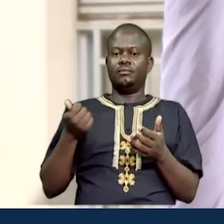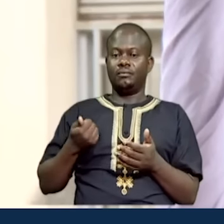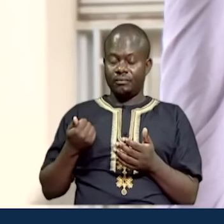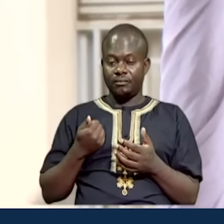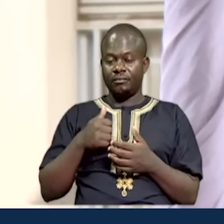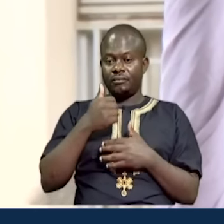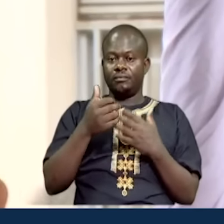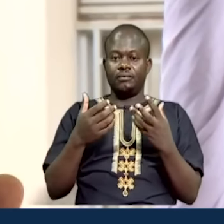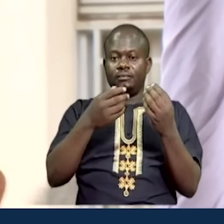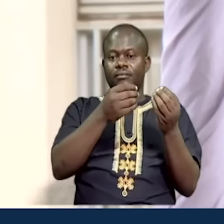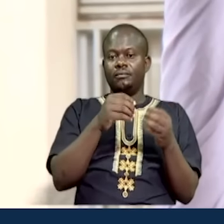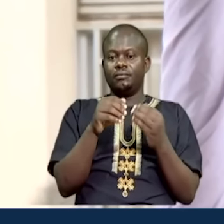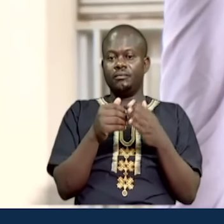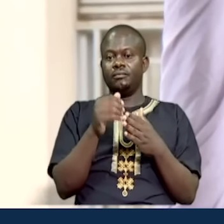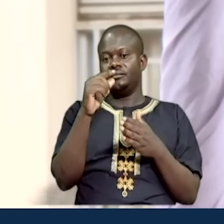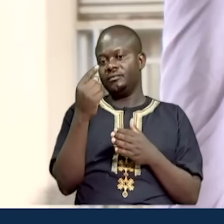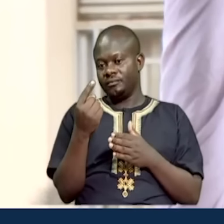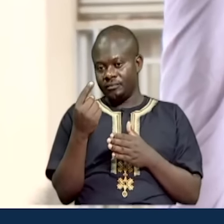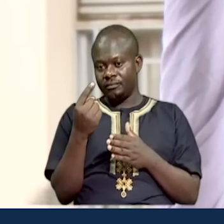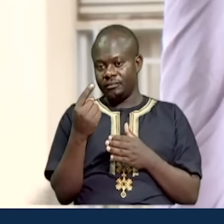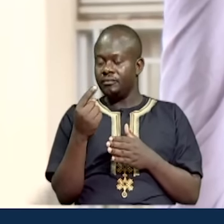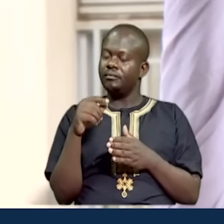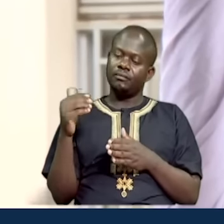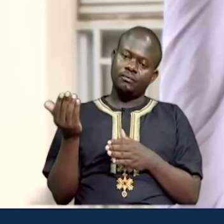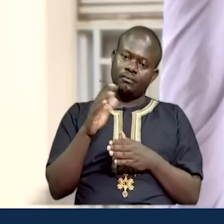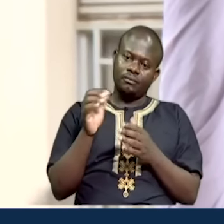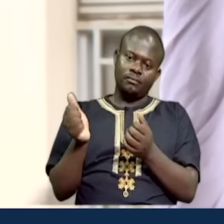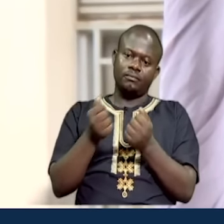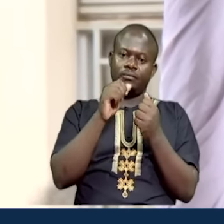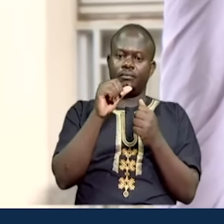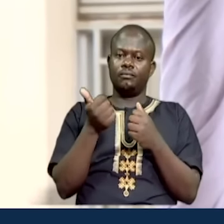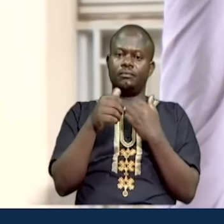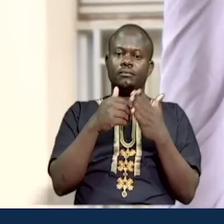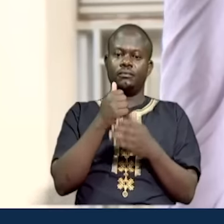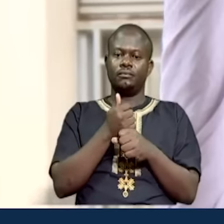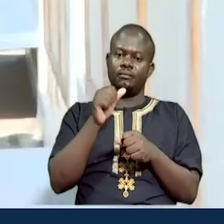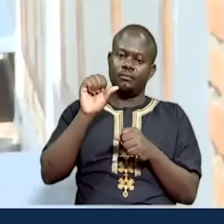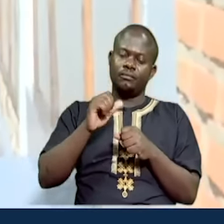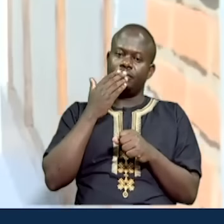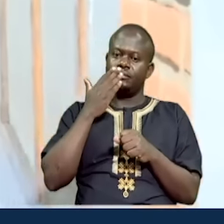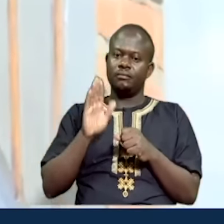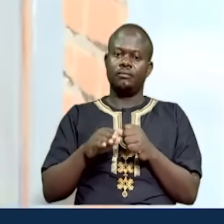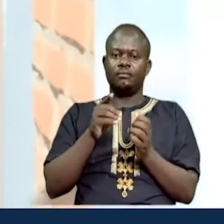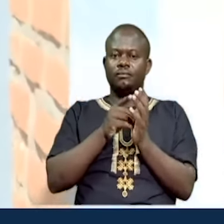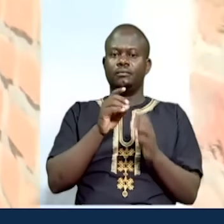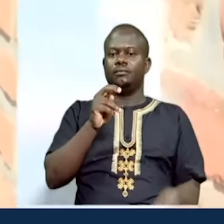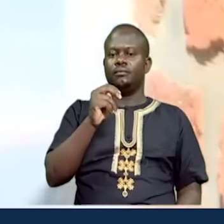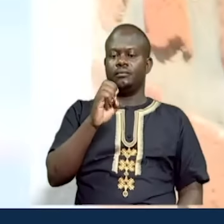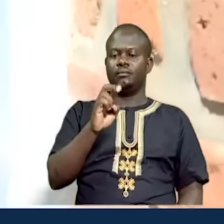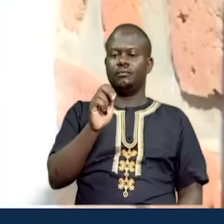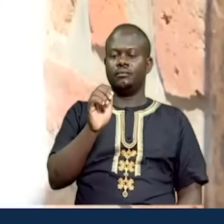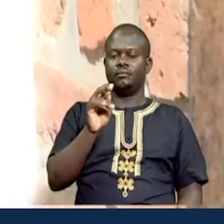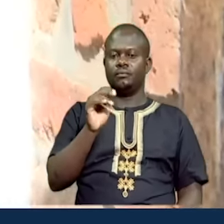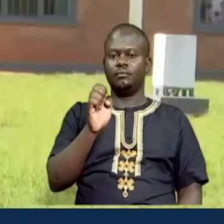barajyana abajyana umwe bagaruka bajyana undi bajya kubakorera ibya mfura ndi Dr. Nshuti Neza Etienne